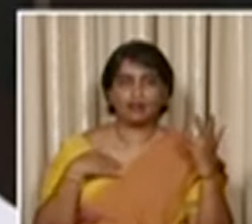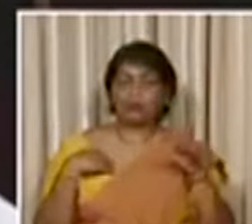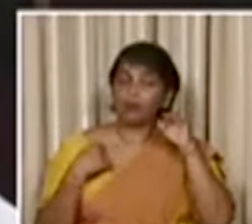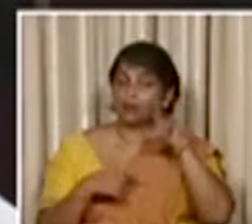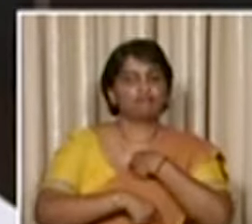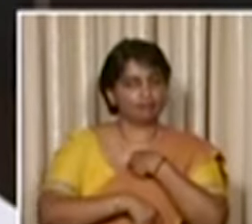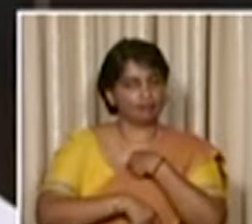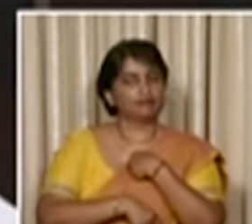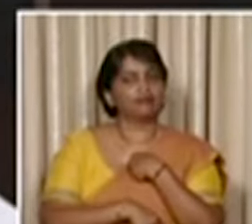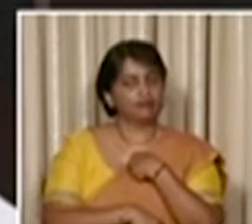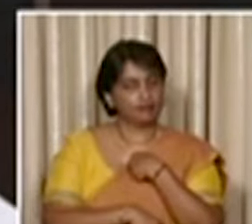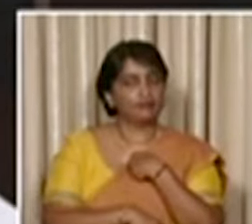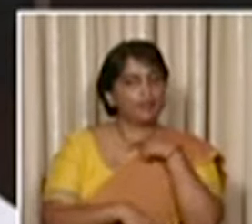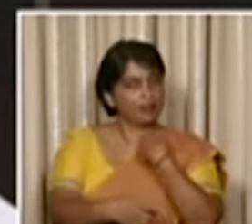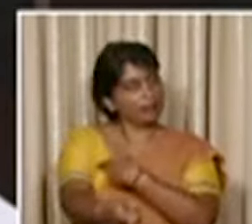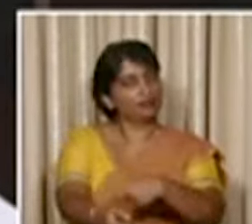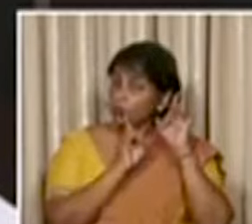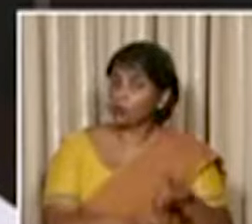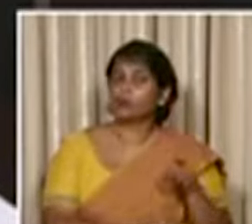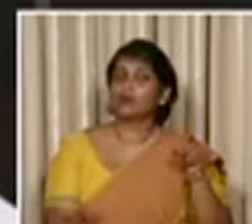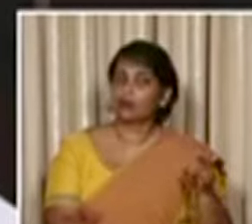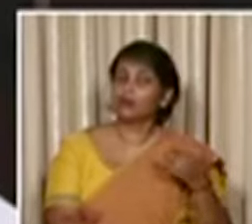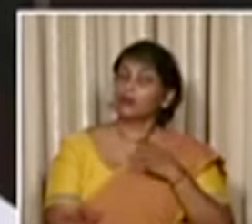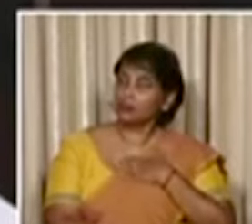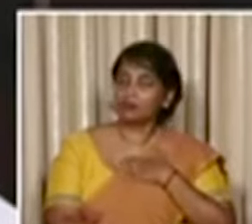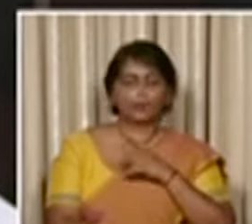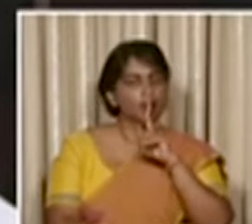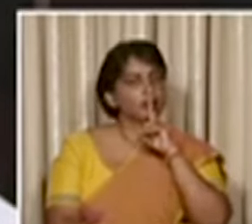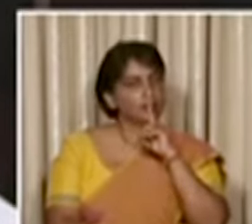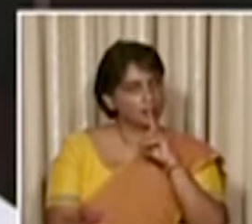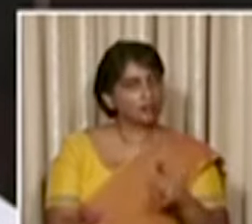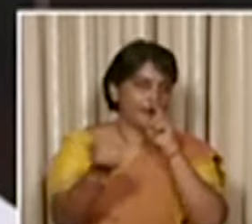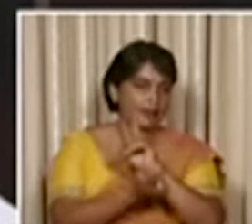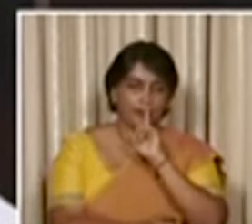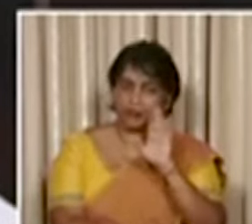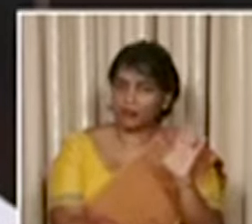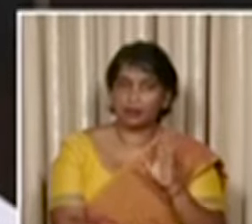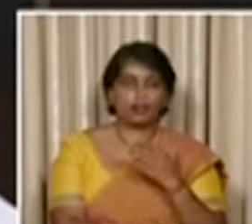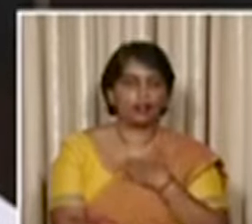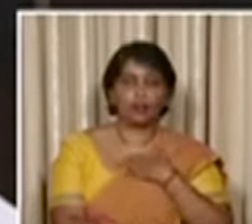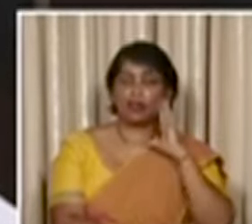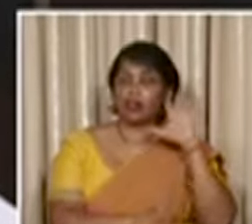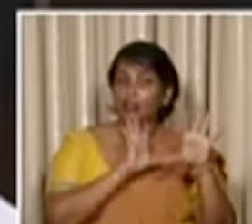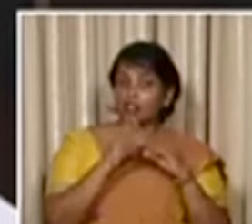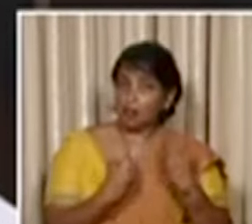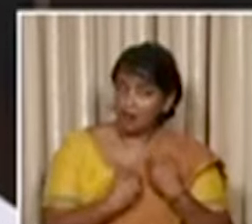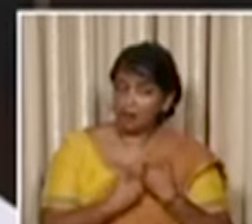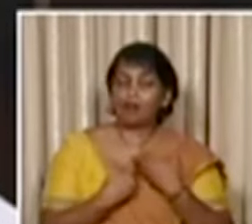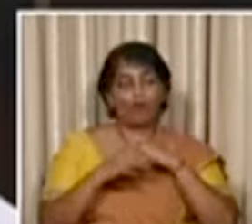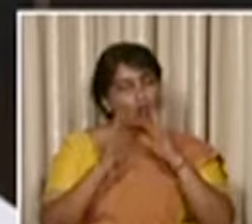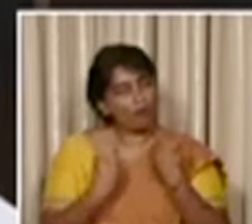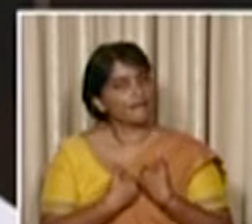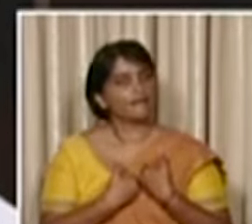ලේම තමයි මගේ රුධිර නාල වලත් ගමන් කරන්නේ. මම එක ඉල්ලීමක් කරනවා බොහොම ප්‍රසිද්ධියේ. අපි ළඟ තොරතුරු තියෙනවා, අපි ළඟ අලක තියෙනවා,